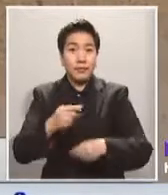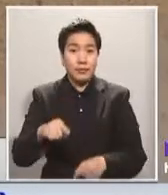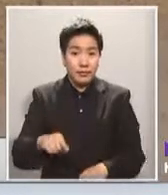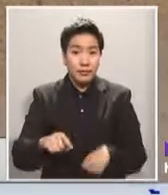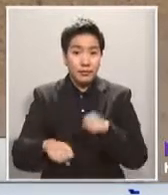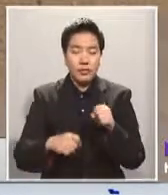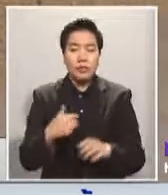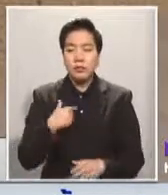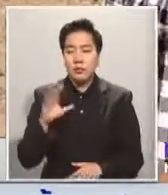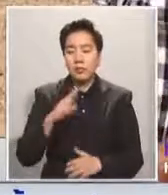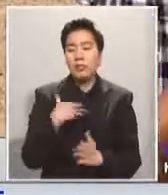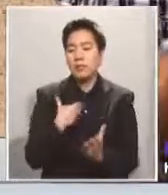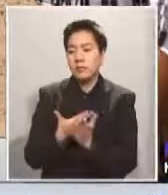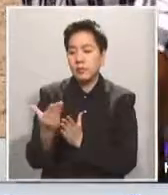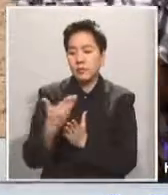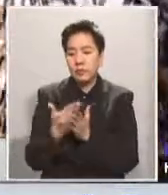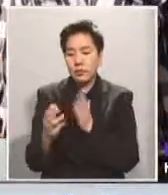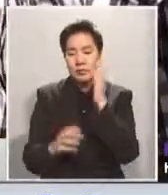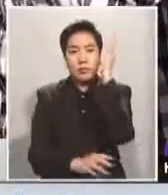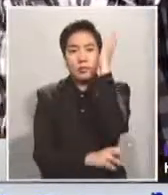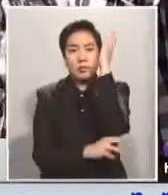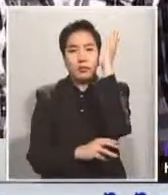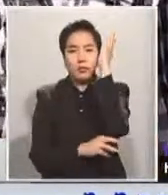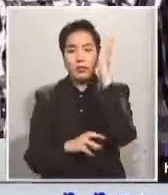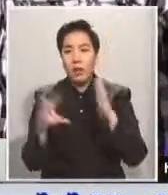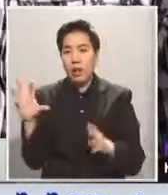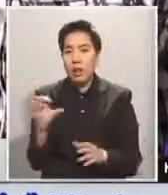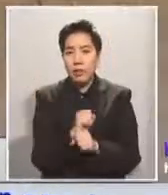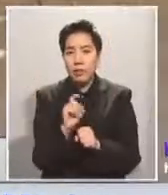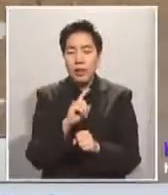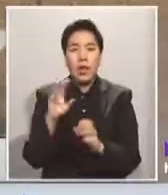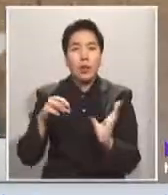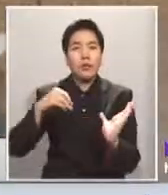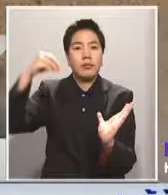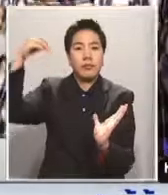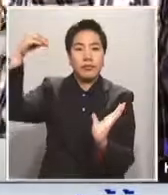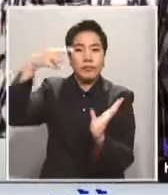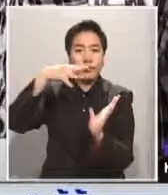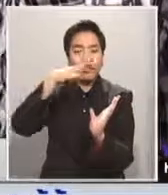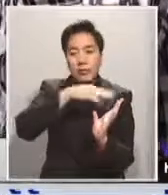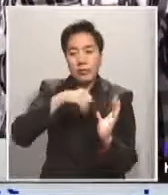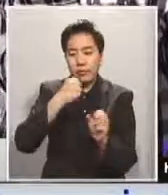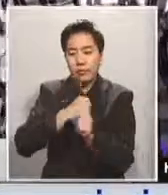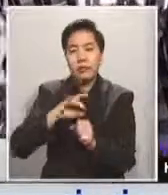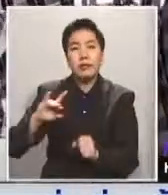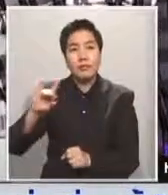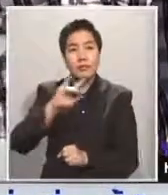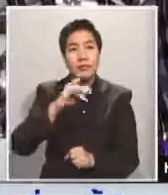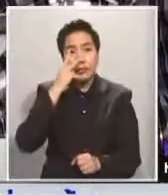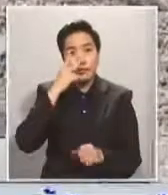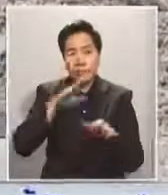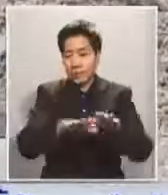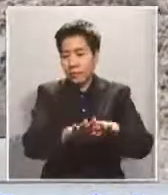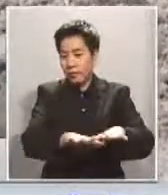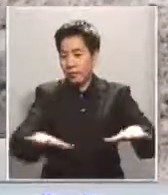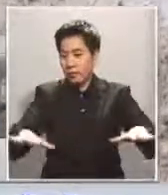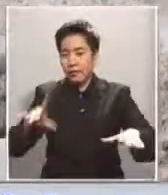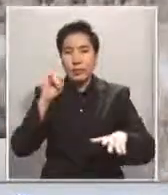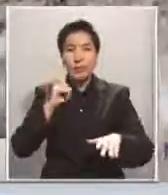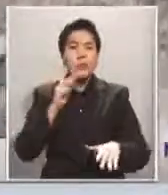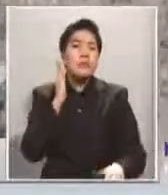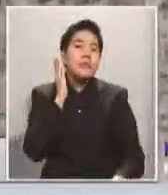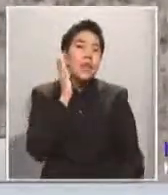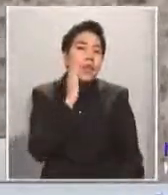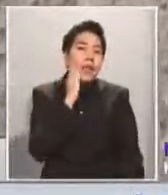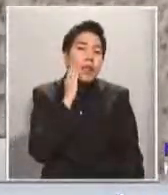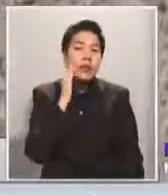หรับซื้อแต่หัวมันครับ เอามาทำไมหัวมันเนี่ย ก็มาตากเพื่อทำอาหารสัตว ์ที่เห็นเนี่ยนะที่เห็นนี่คืออะไรฮะ กากแป้งครับที่ได้